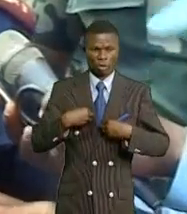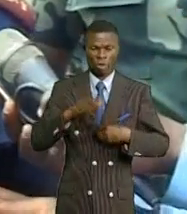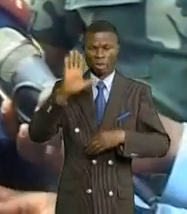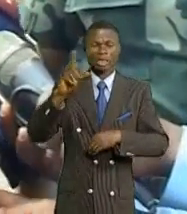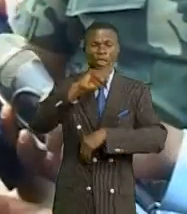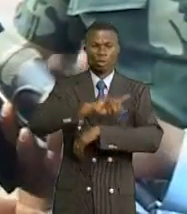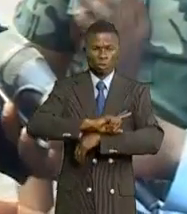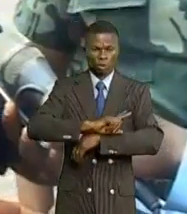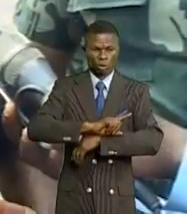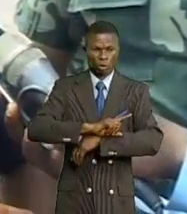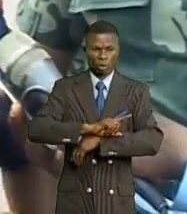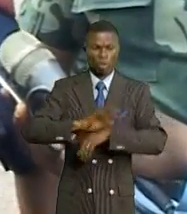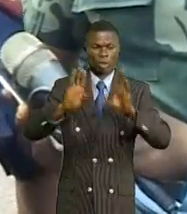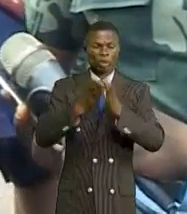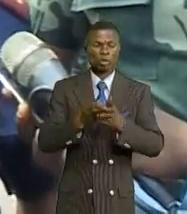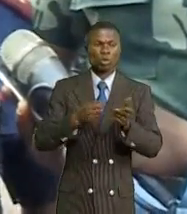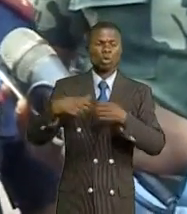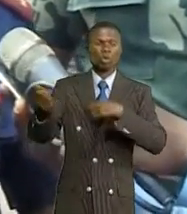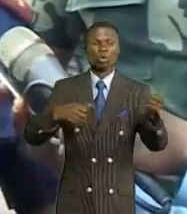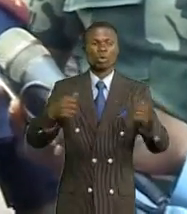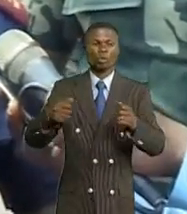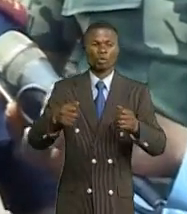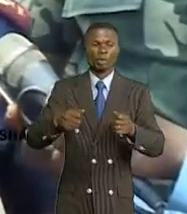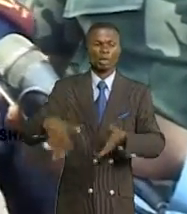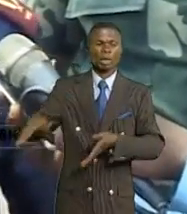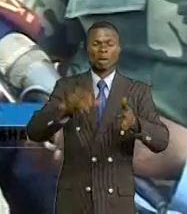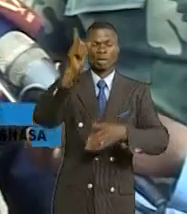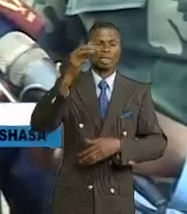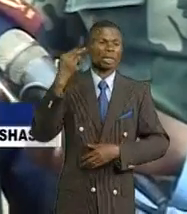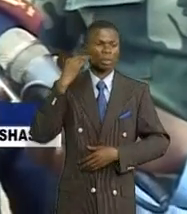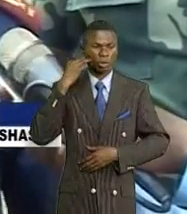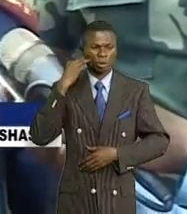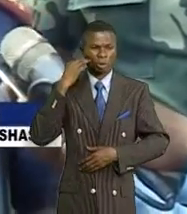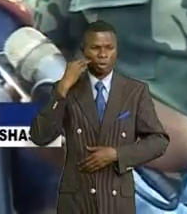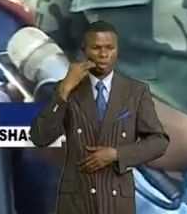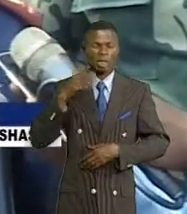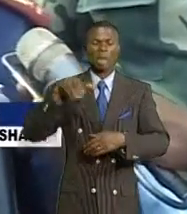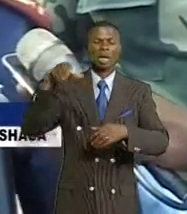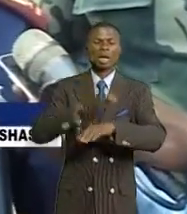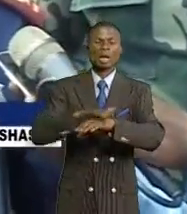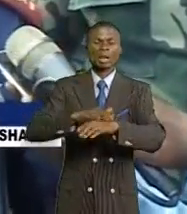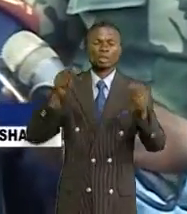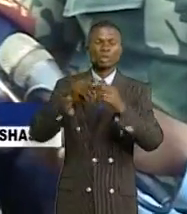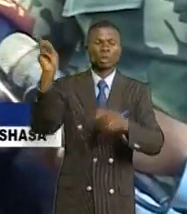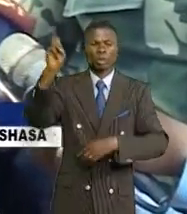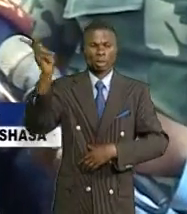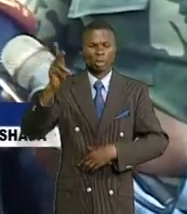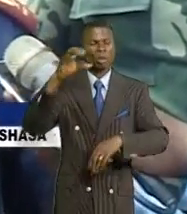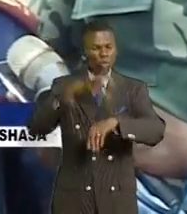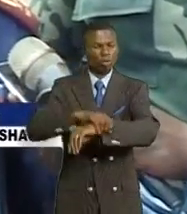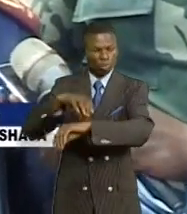jours à tous les vendeurs ambulants qui trimballent sur le boulevard du 30 juin, à partir de la gare centrale jusqu'à Kitambo. On va les